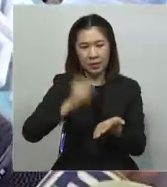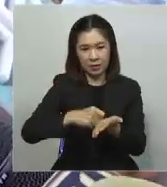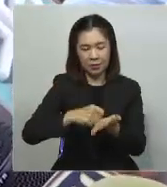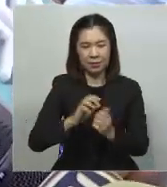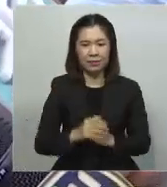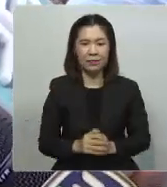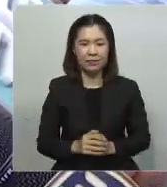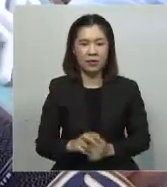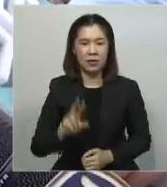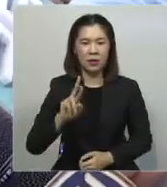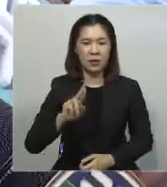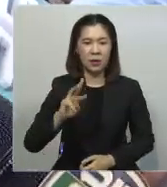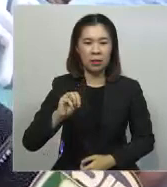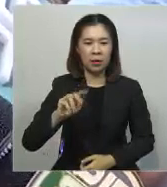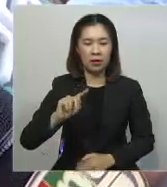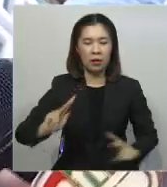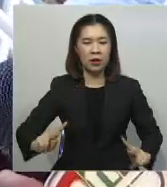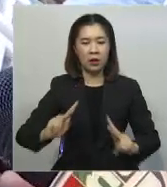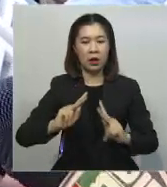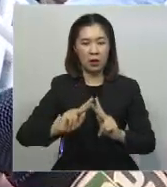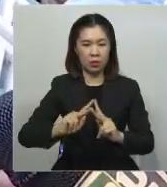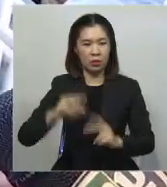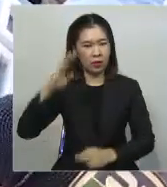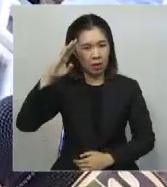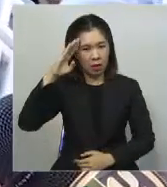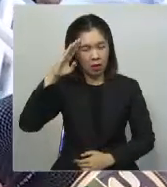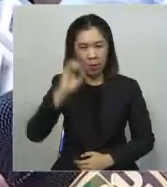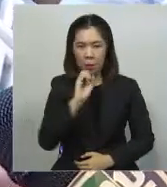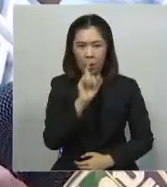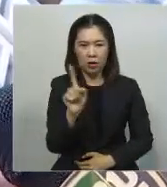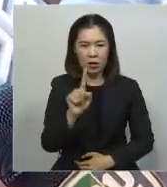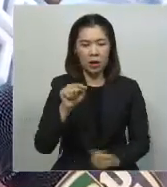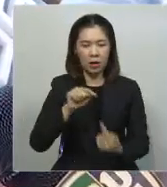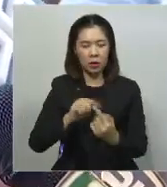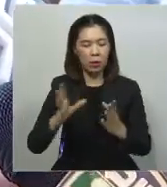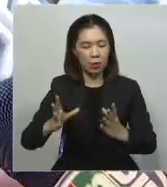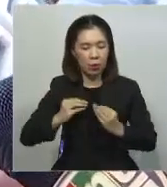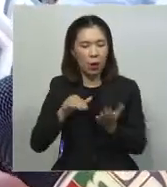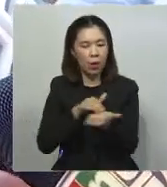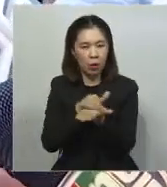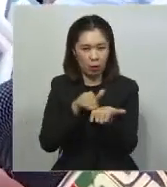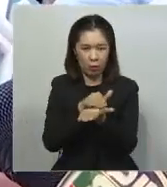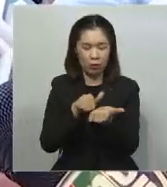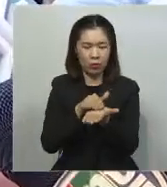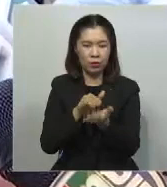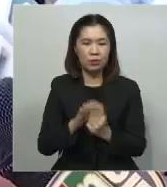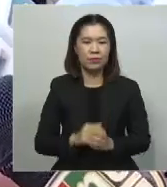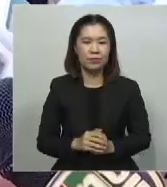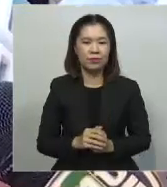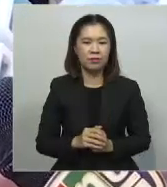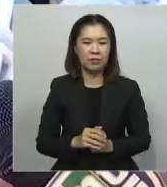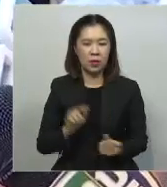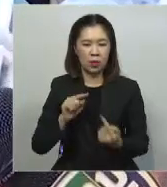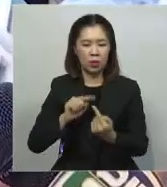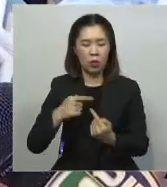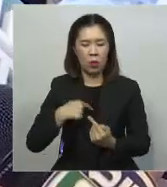าจินดารัฐมนตรีว่าการกระทรวงมหาดไทยยอมรับว่าเป็นความผิดพลาดและขอโทษประชาชนในเรื่องนี้ยืนยันไม่ได้เกิด